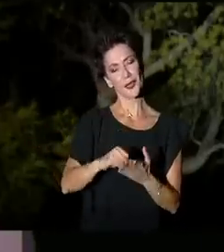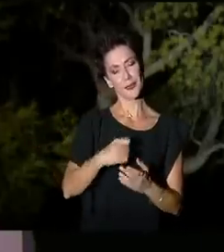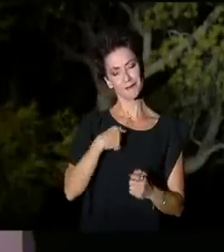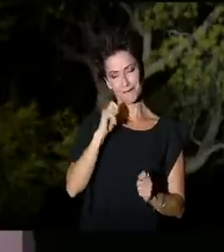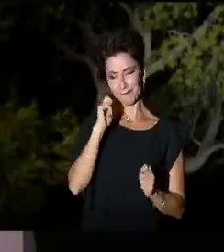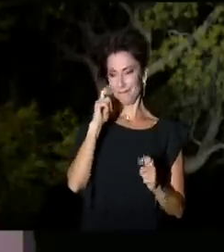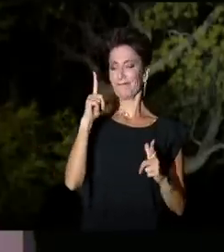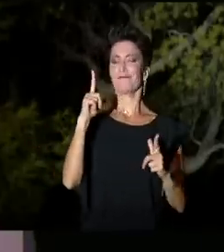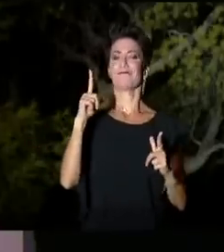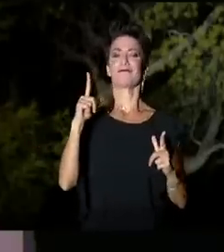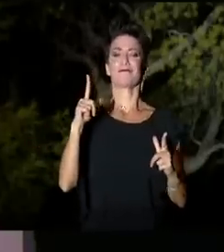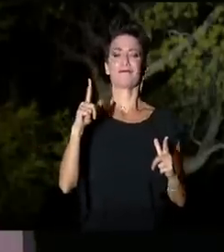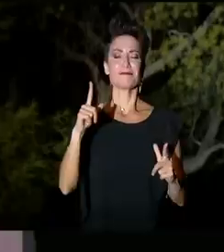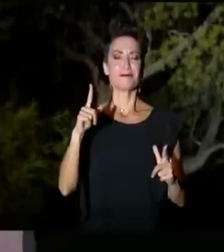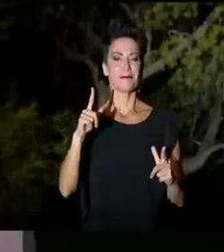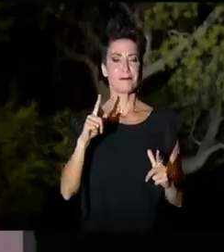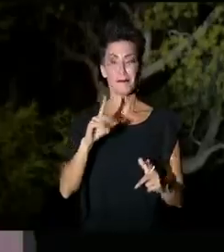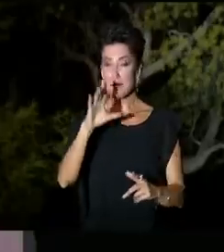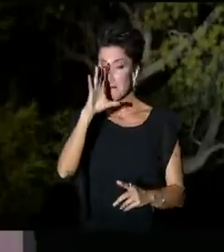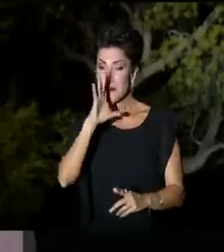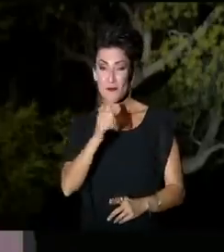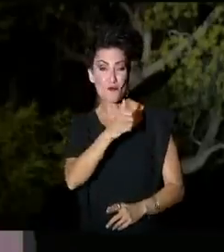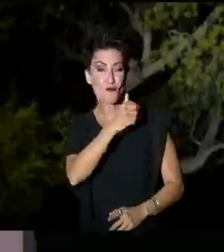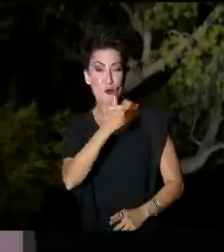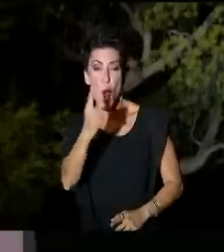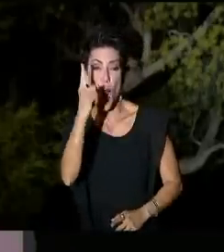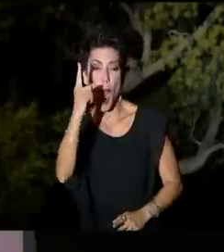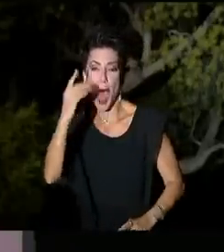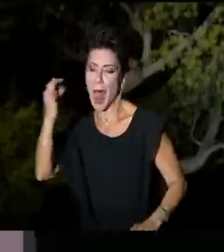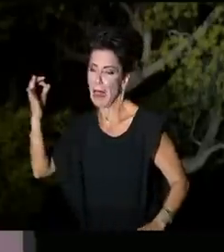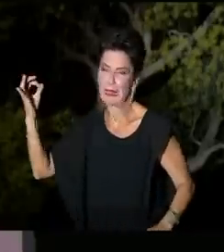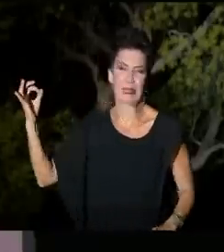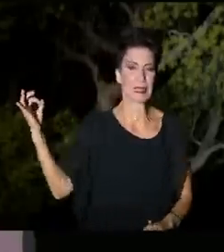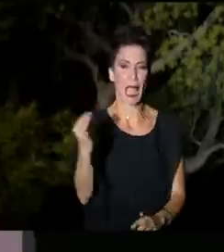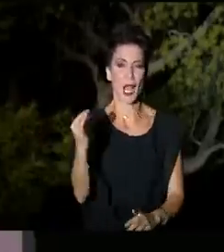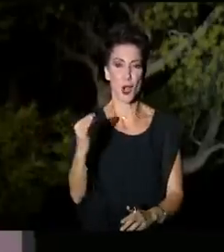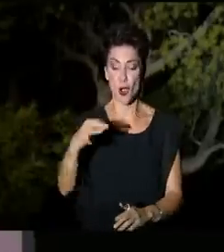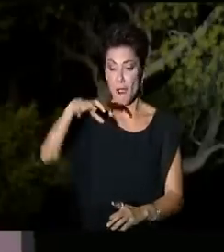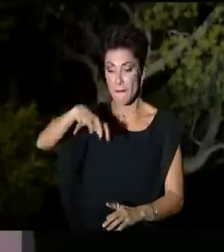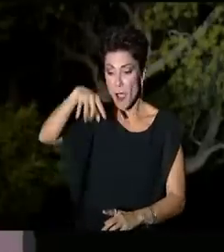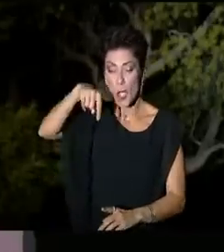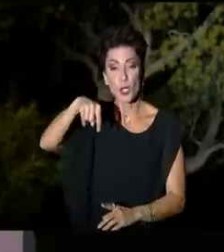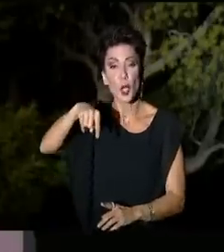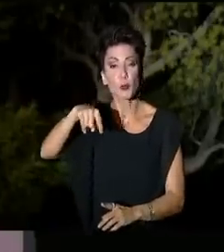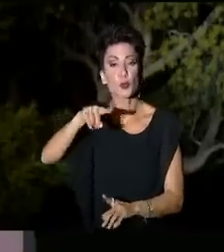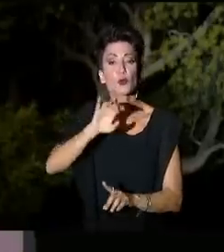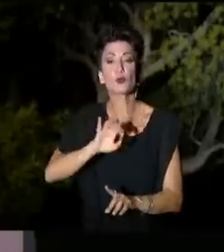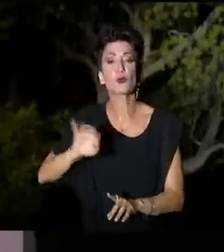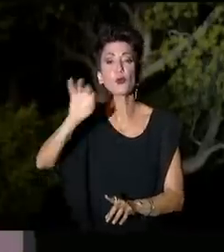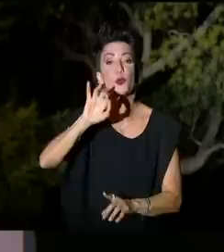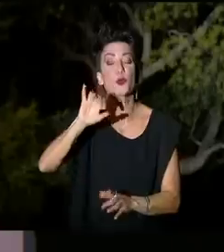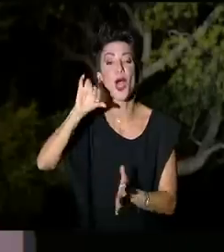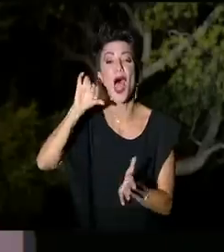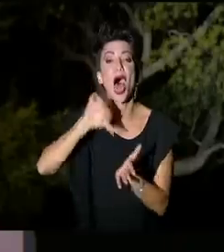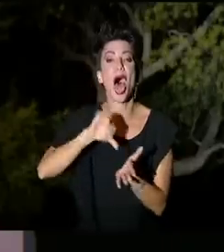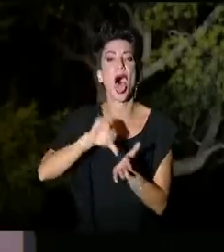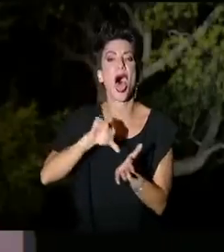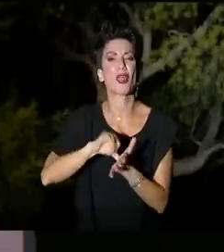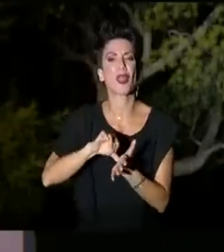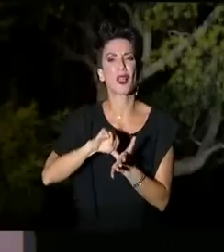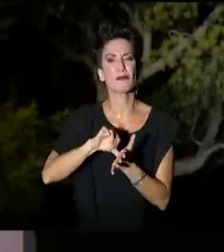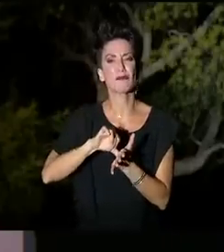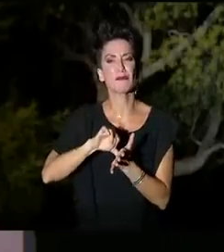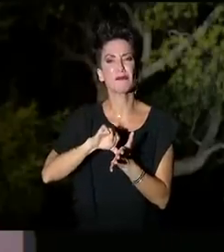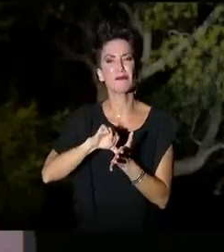Η τελειότητα υπήρξε μόνο μία φορά και σε ένα τόπο. Και ο τόπος αυτός ήταν η Αθήνα. Δεν είχα φανταστεί